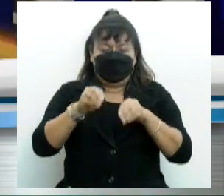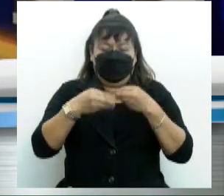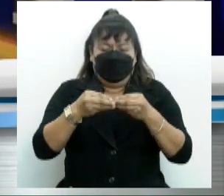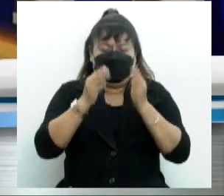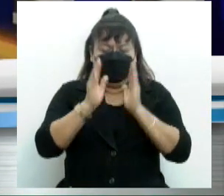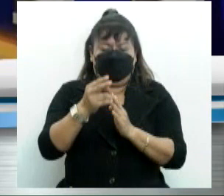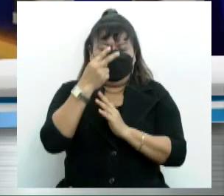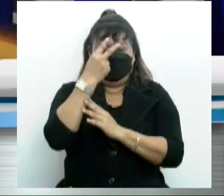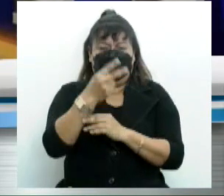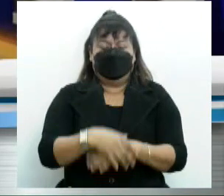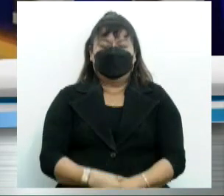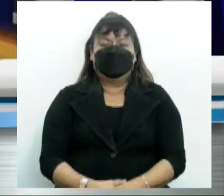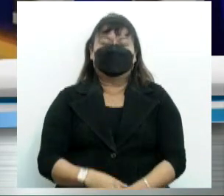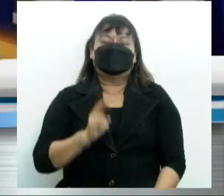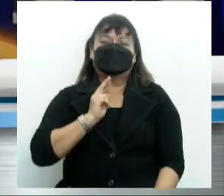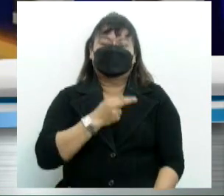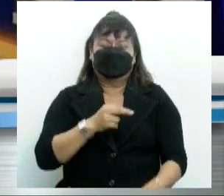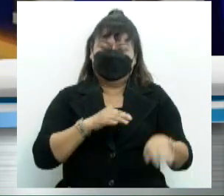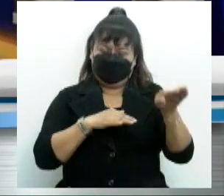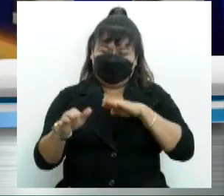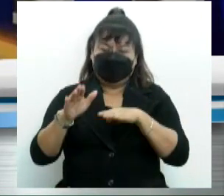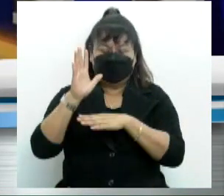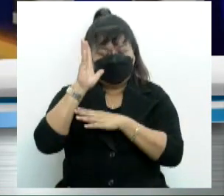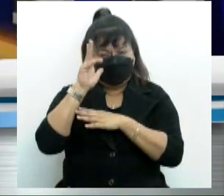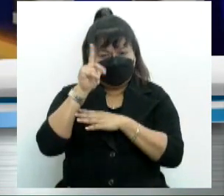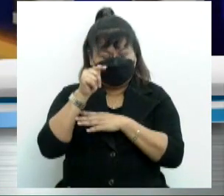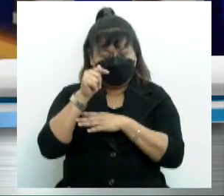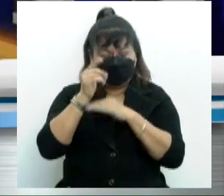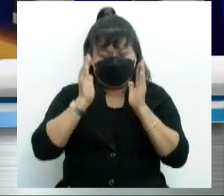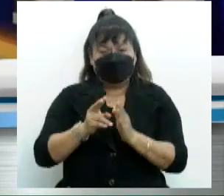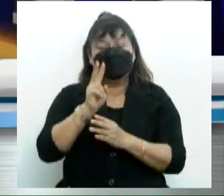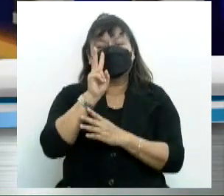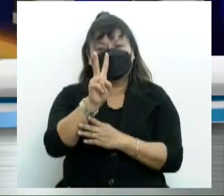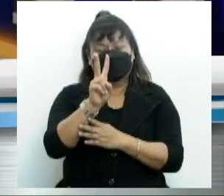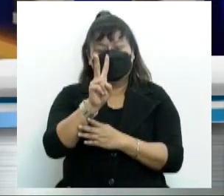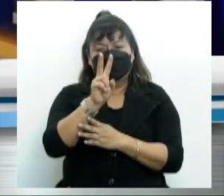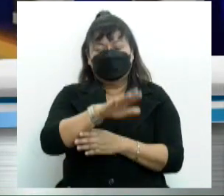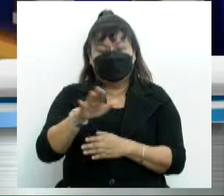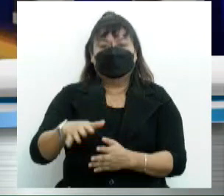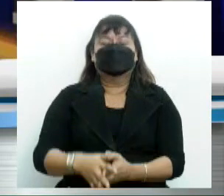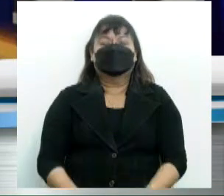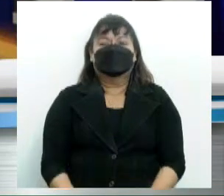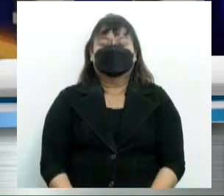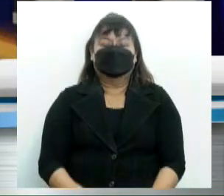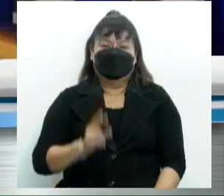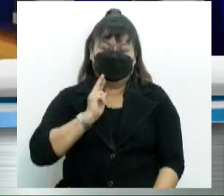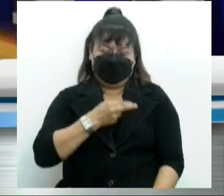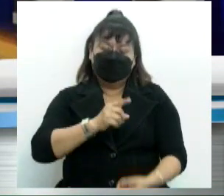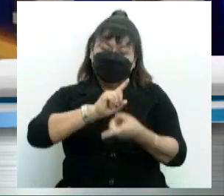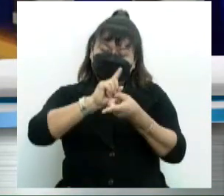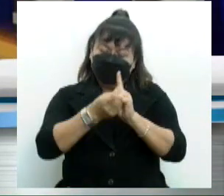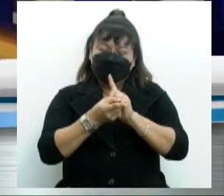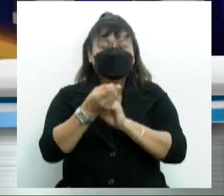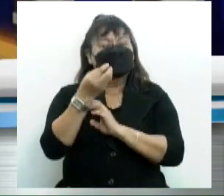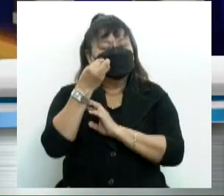ได้เห็นว่าเราเองพร้อมจะเป็นพ่อแม่คนที่สองของลูกเขาเมื่อเราปรับบ้านเป็น